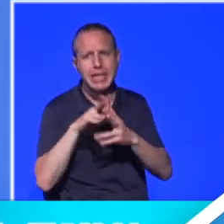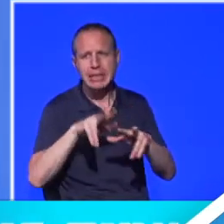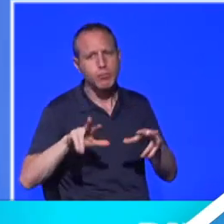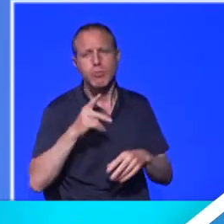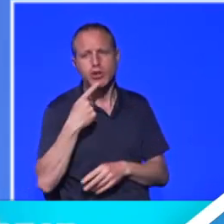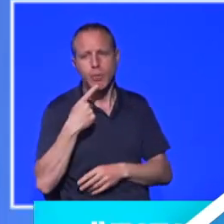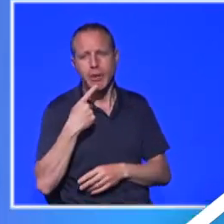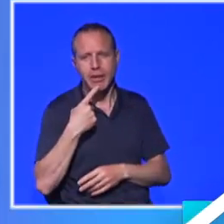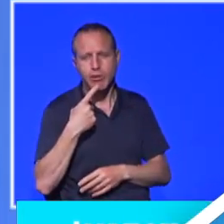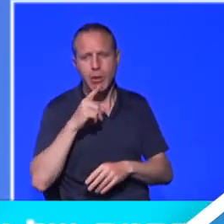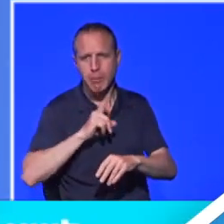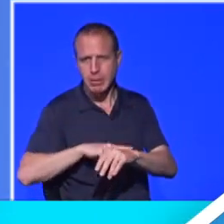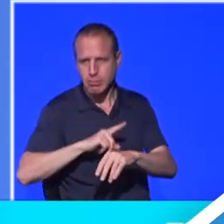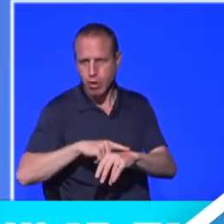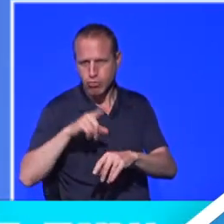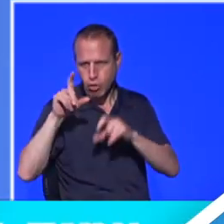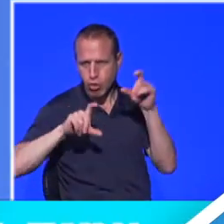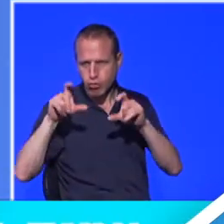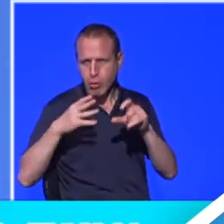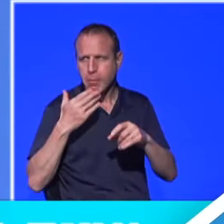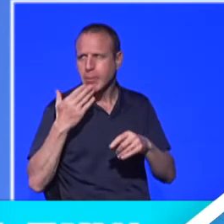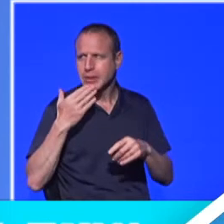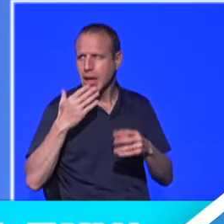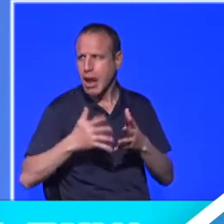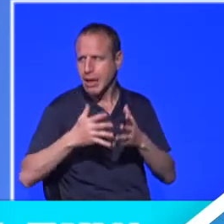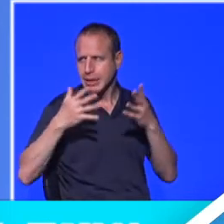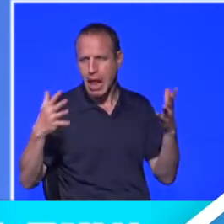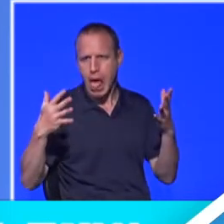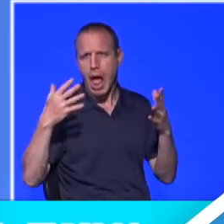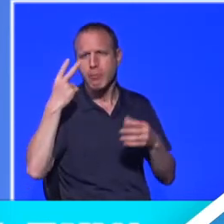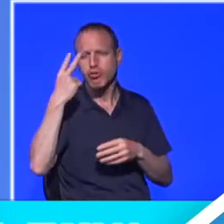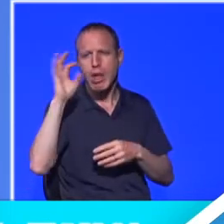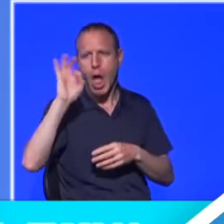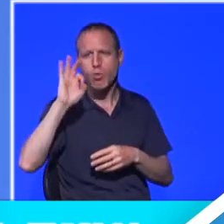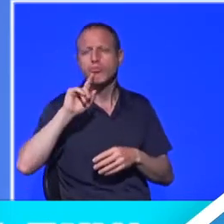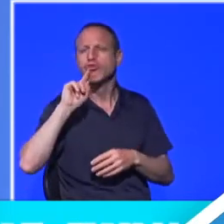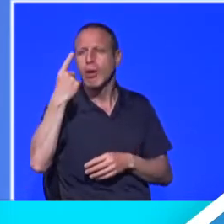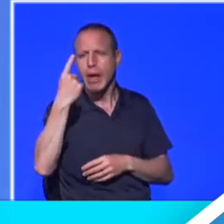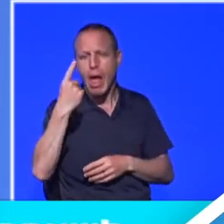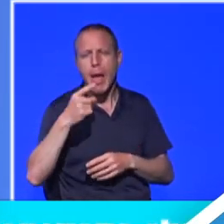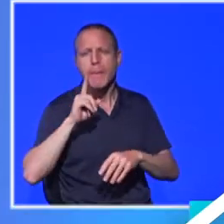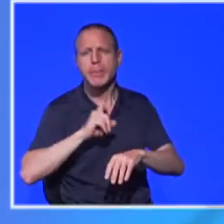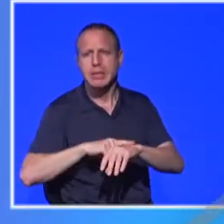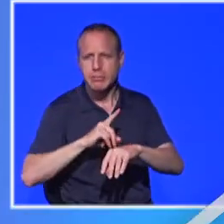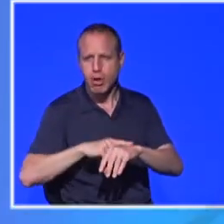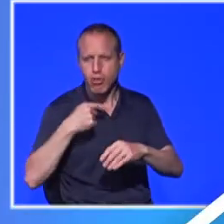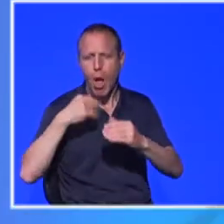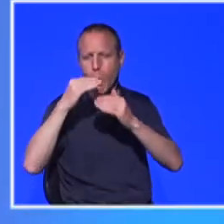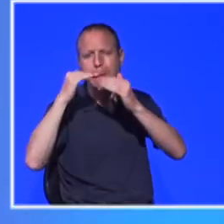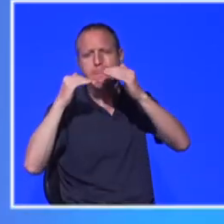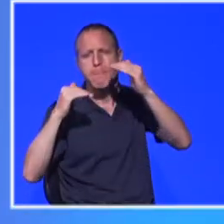אומר? זה אומר שבזמן שהאוכלוסייה בישראל גדלה ב-2% בשנה, בזמן שאנחנו